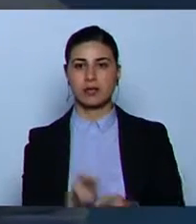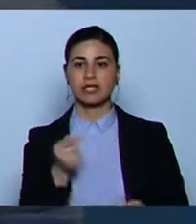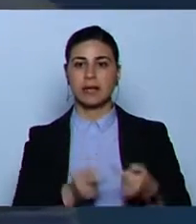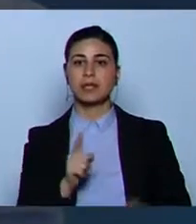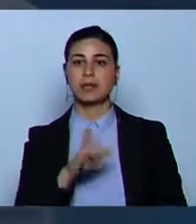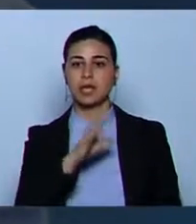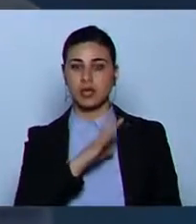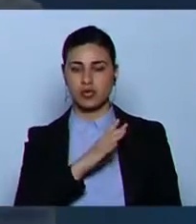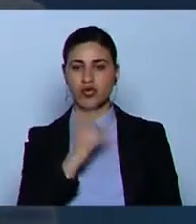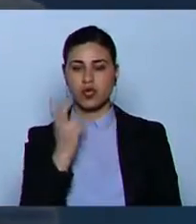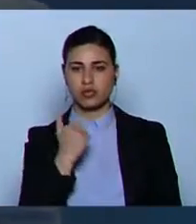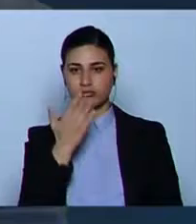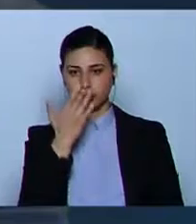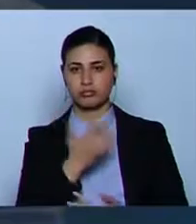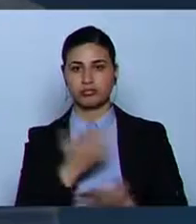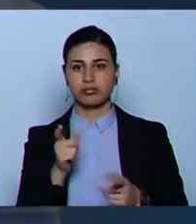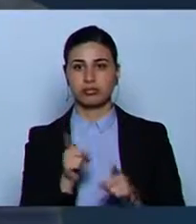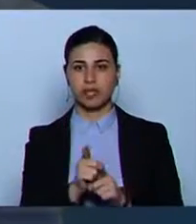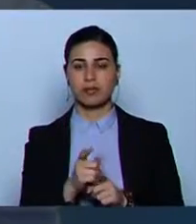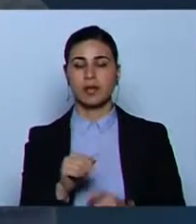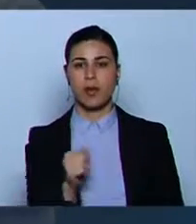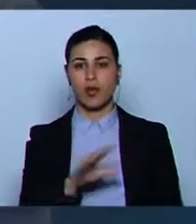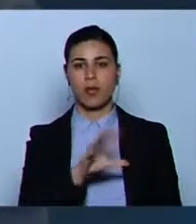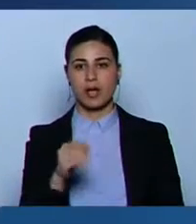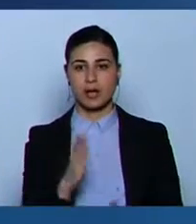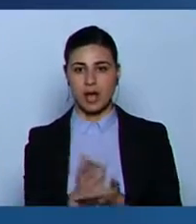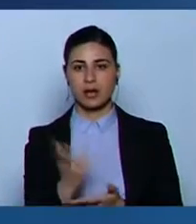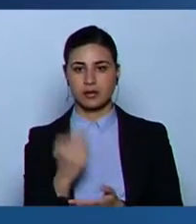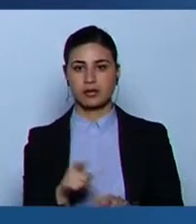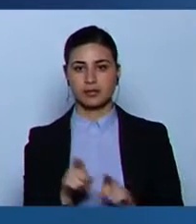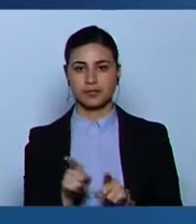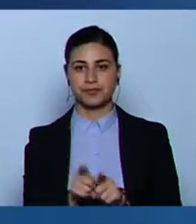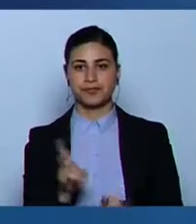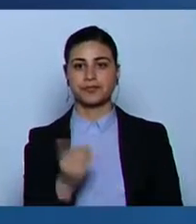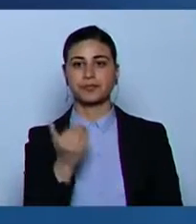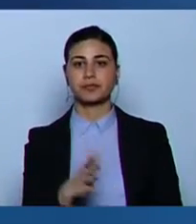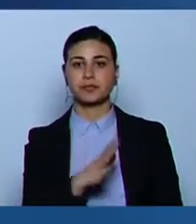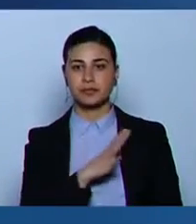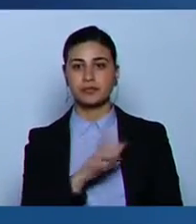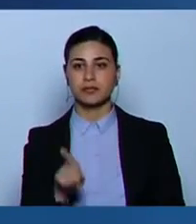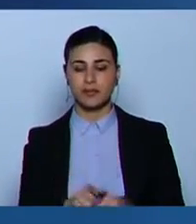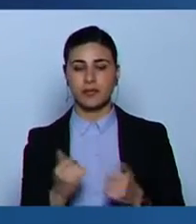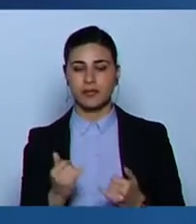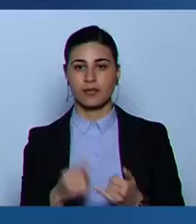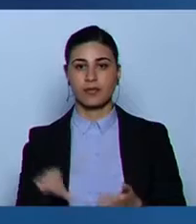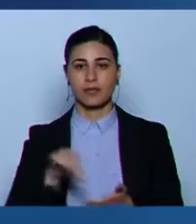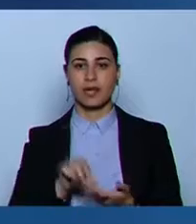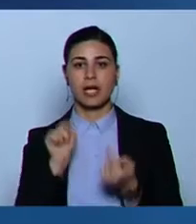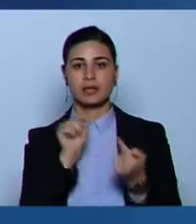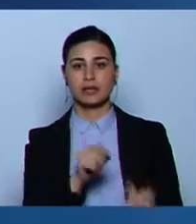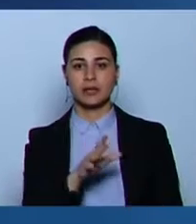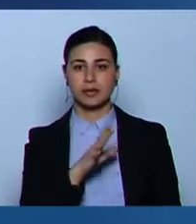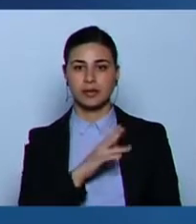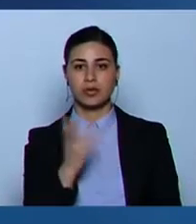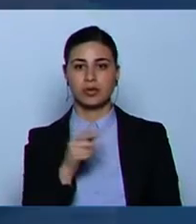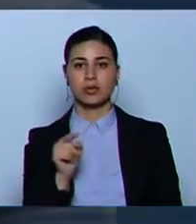თქვენ ჩემ მეგობრებად ვთვლით ყველას. თქვენ იყავით როგორც დღეს ბარიერს იქით, ანუ თქვენ ეწინააღმდეგებოდი, თქვენ